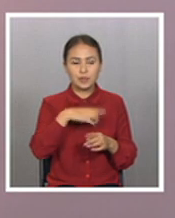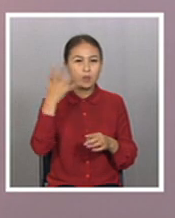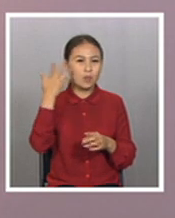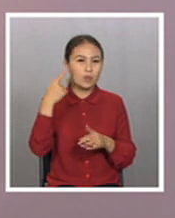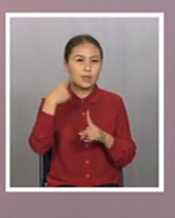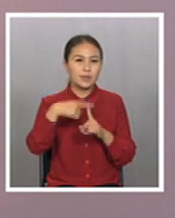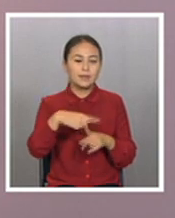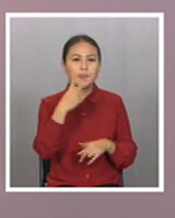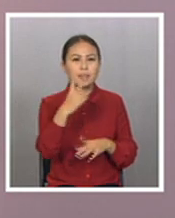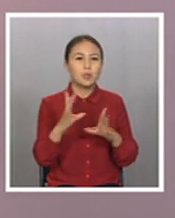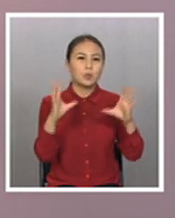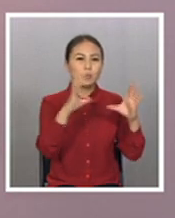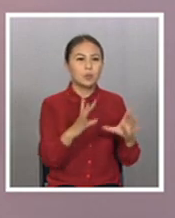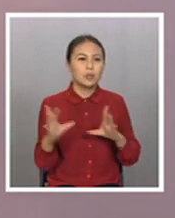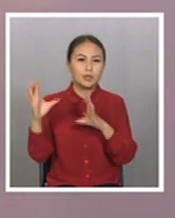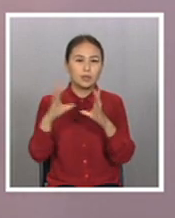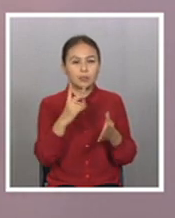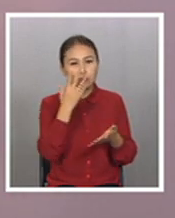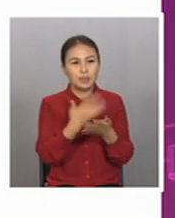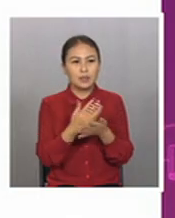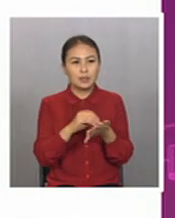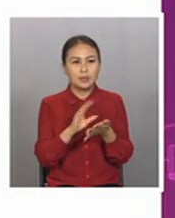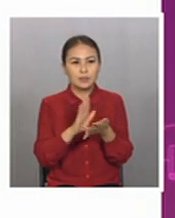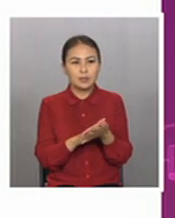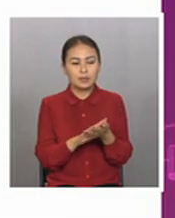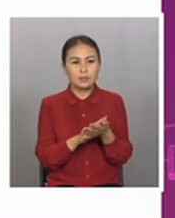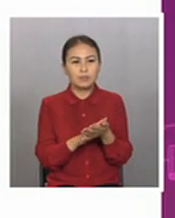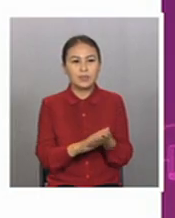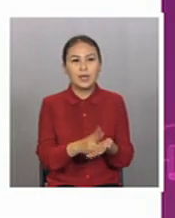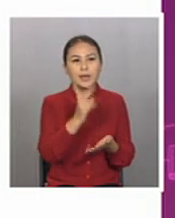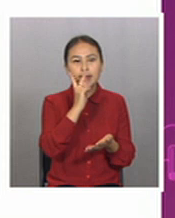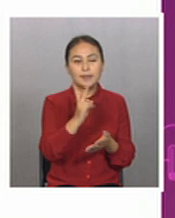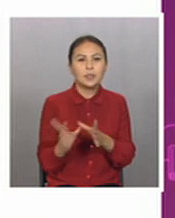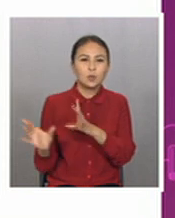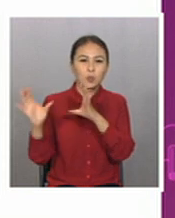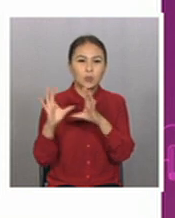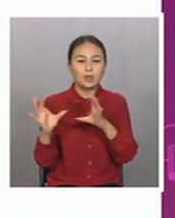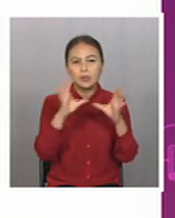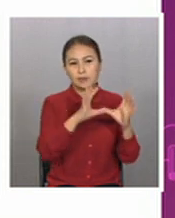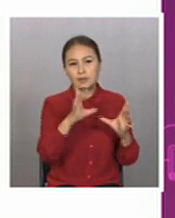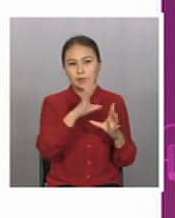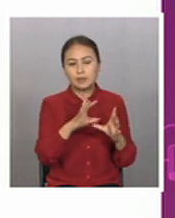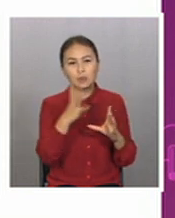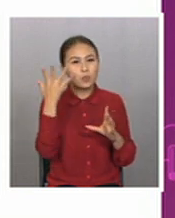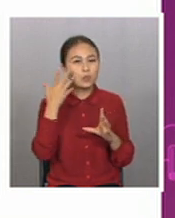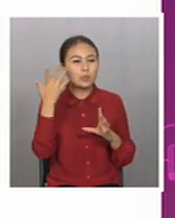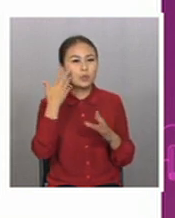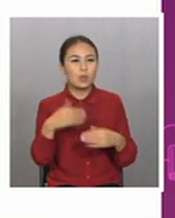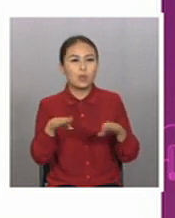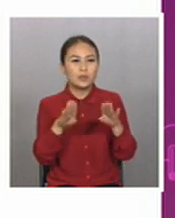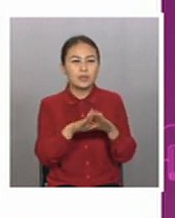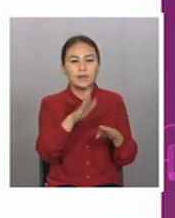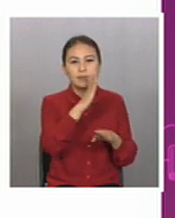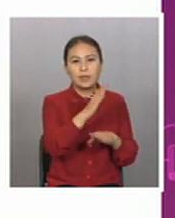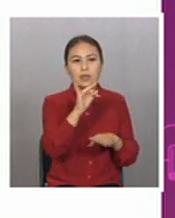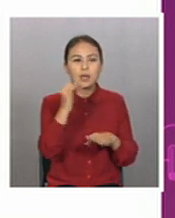екі дөңгелектің көмегімен бейнелейміз. Екі дөңгелектің қиылысқан жеріне осы В және